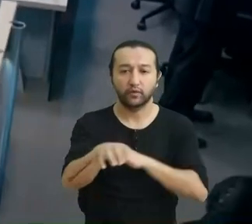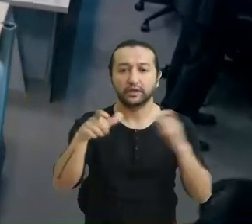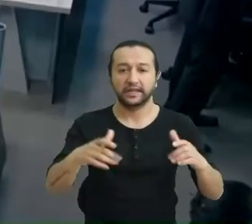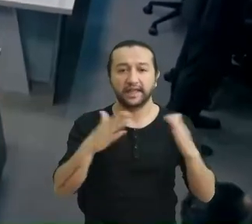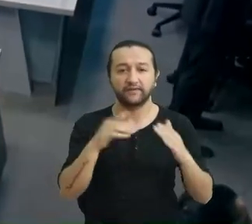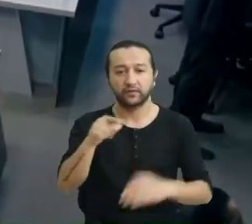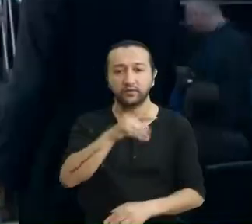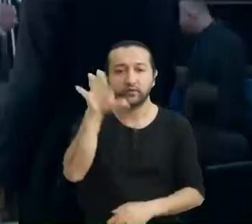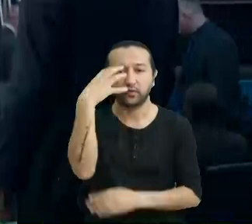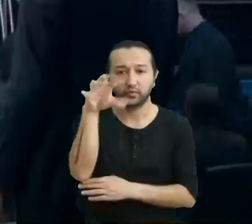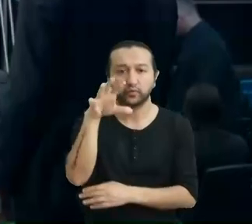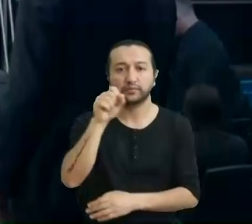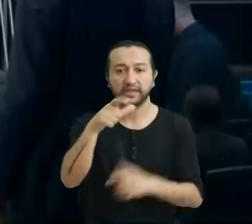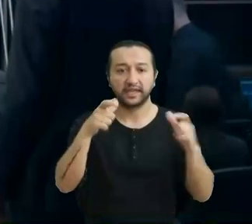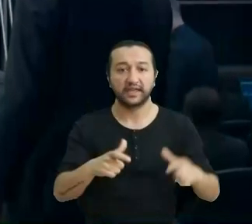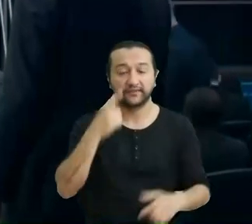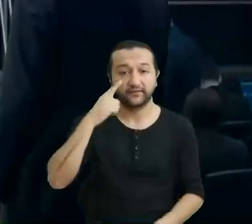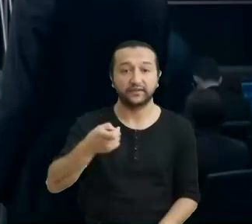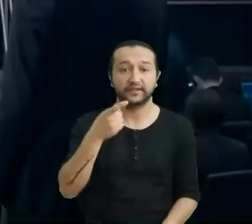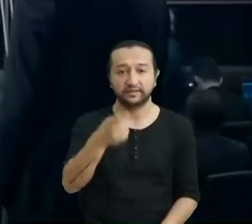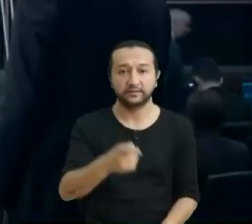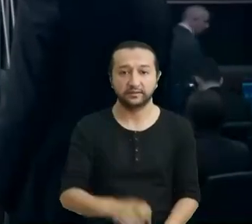Bölgedeki evlerin uydu görüntülerinde bir ev dikkatimizi çekti.